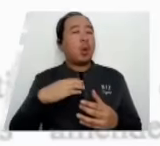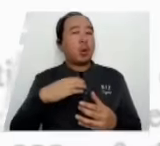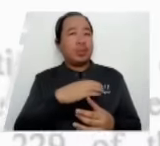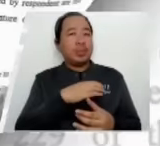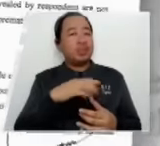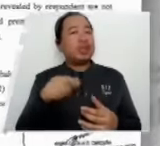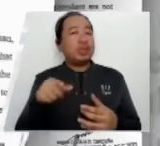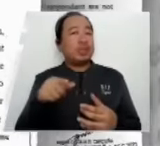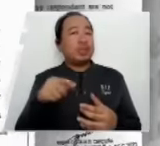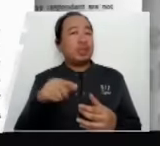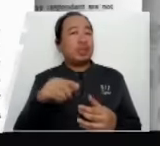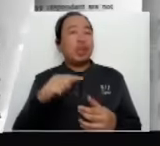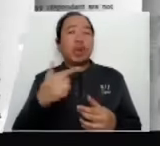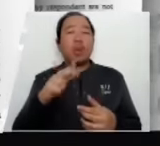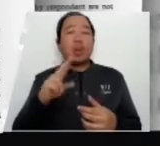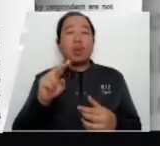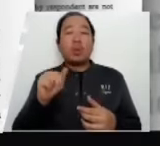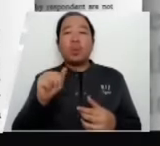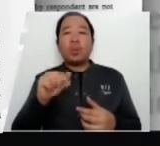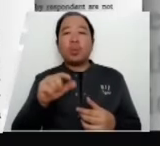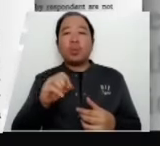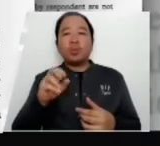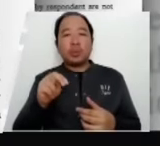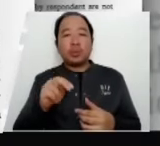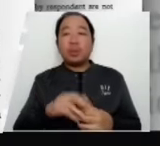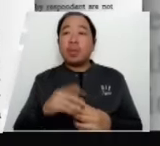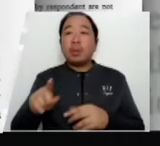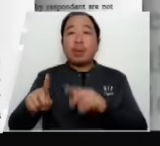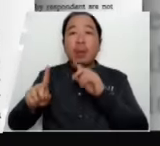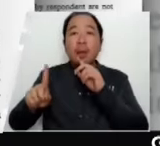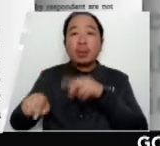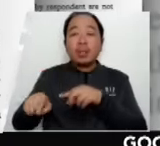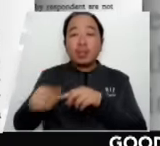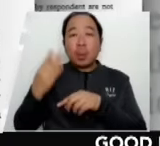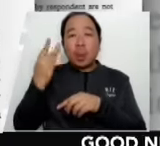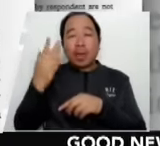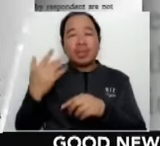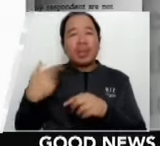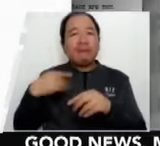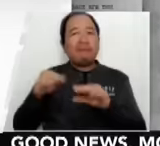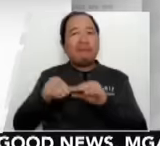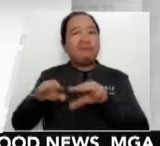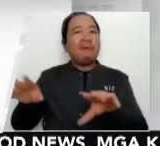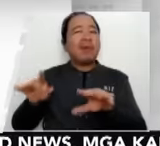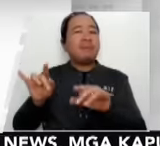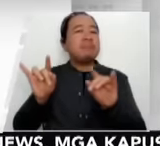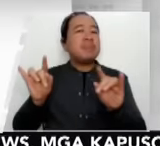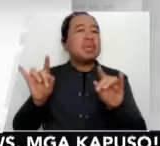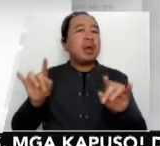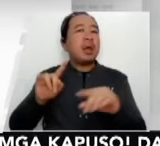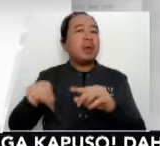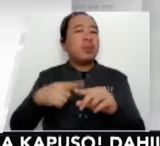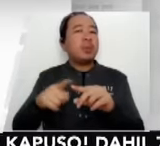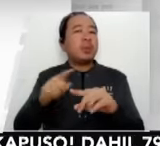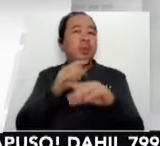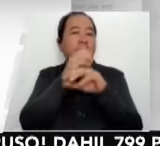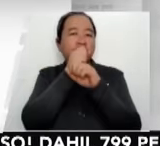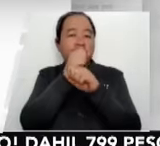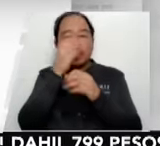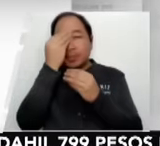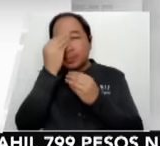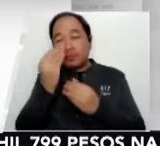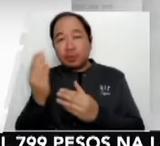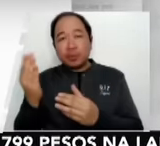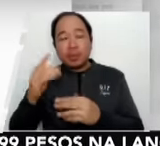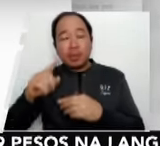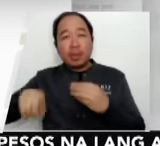sa reklamong inihain laban kay Guanzon dahil sa paglahad niya sa media ng umano'y confidential na impormasyon tungkol